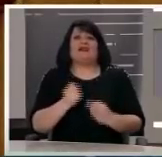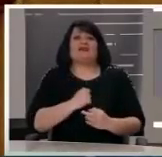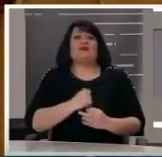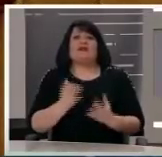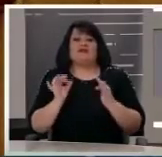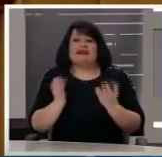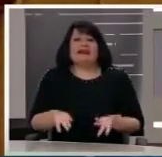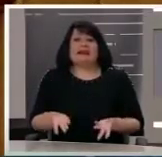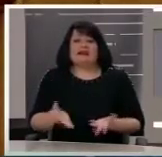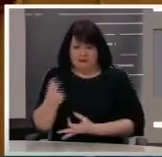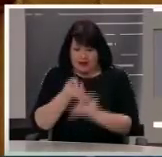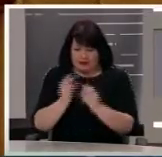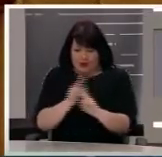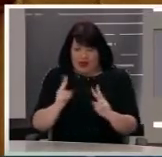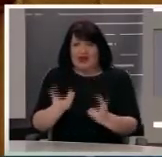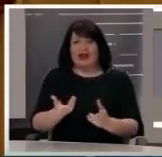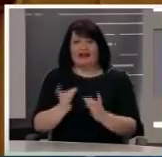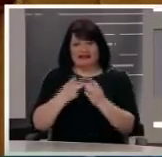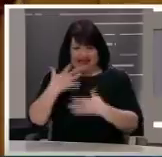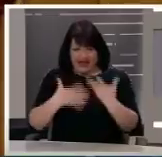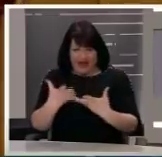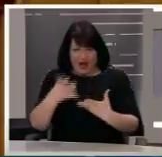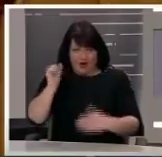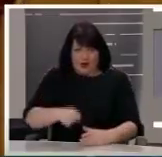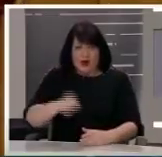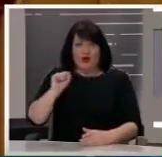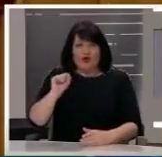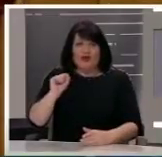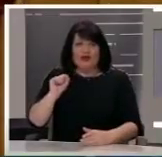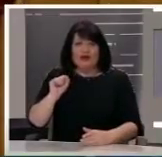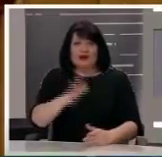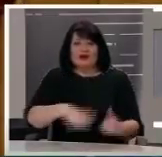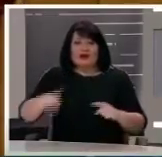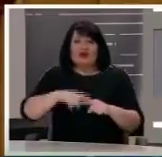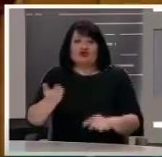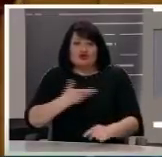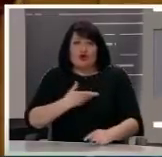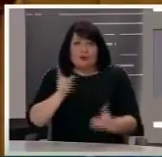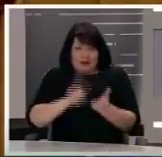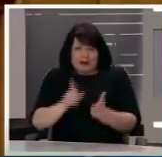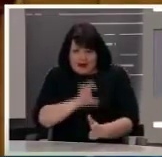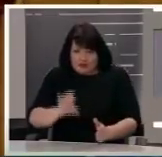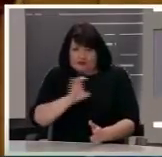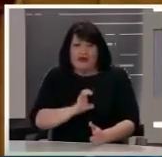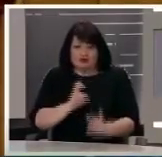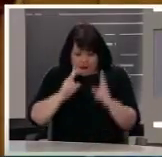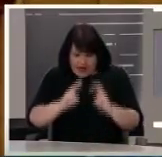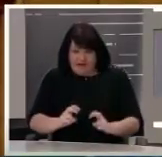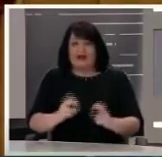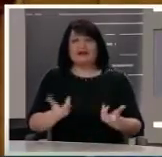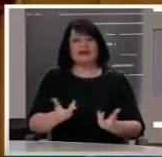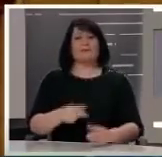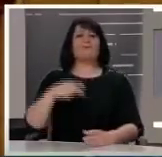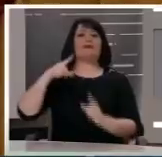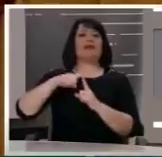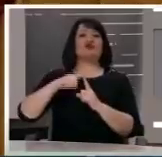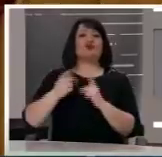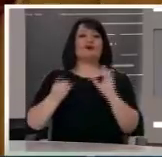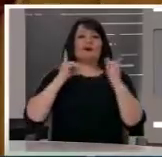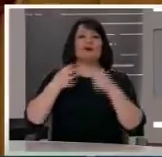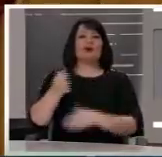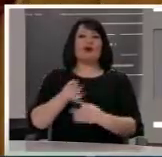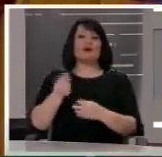πιστεύετε. Είναι σκάνδαλο ή δεν είναι. Συγκλονίζει την Ελλάδα ή όχι. Πρέπει να το διερευνήσουμε ή όχι. Και μάλιστα εδώ είπε ο κύριος Στασούλας, εμείς